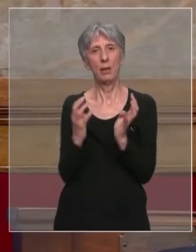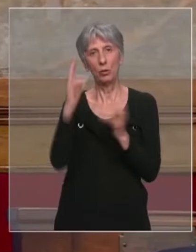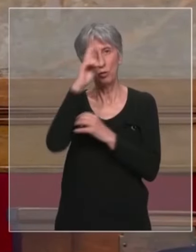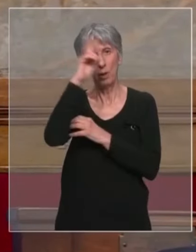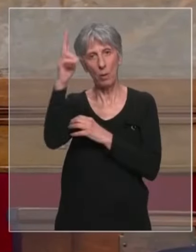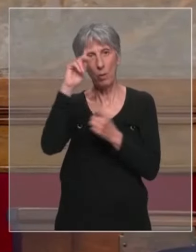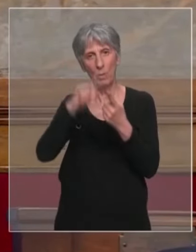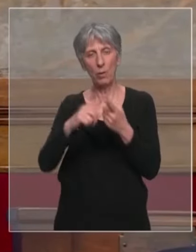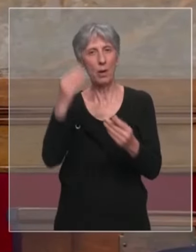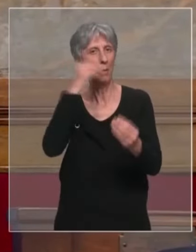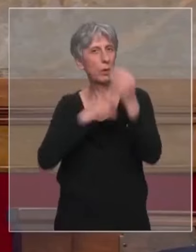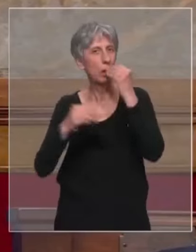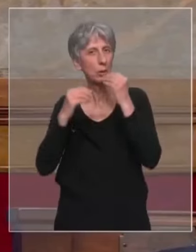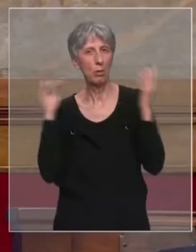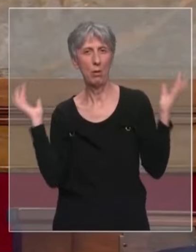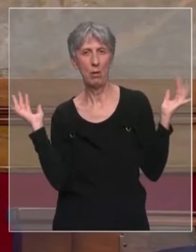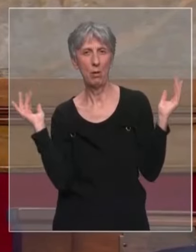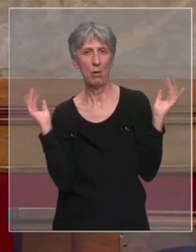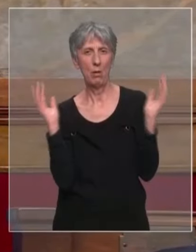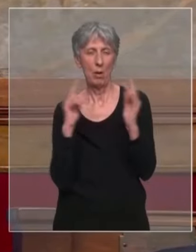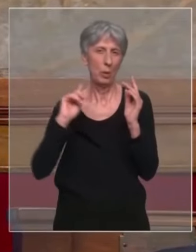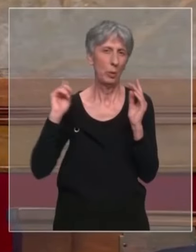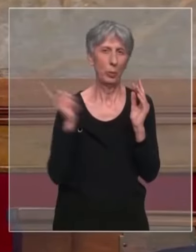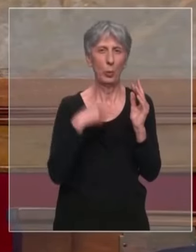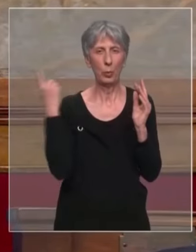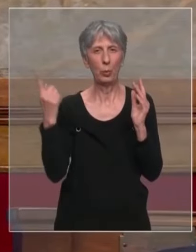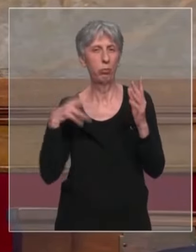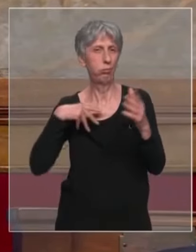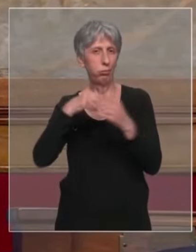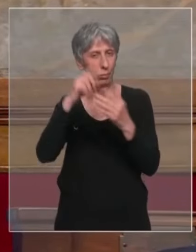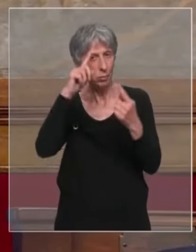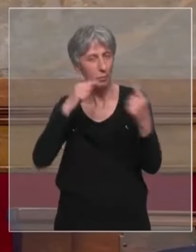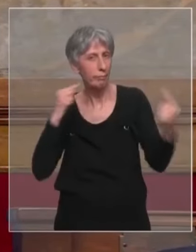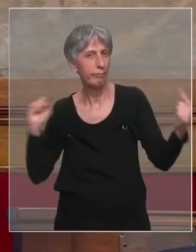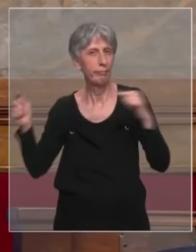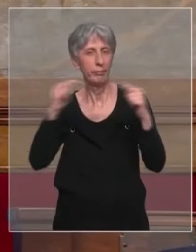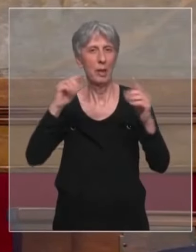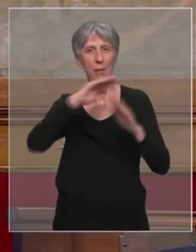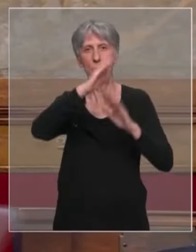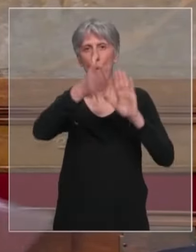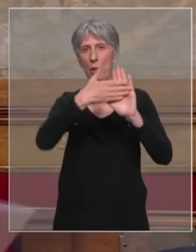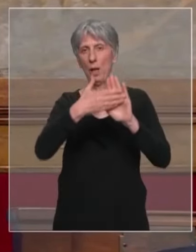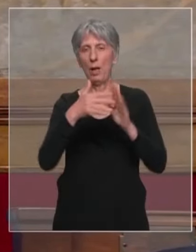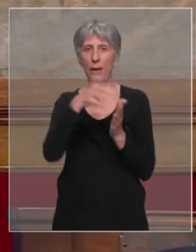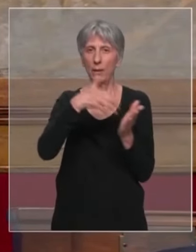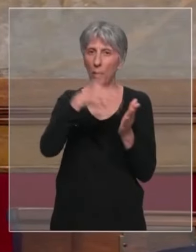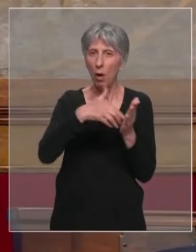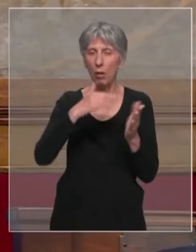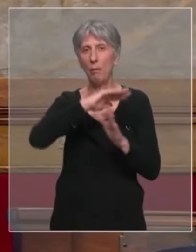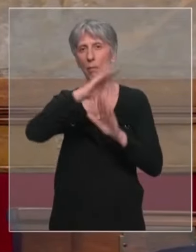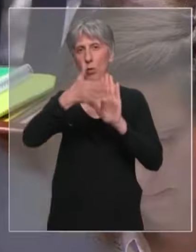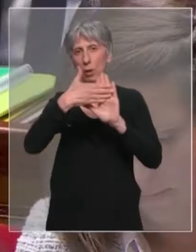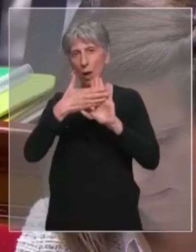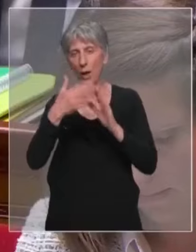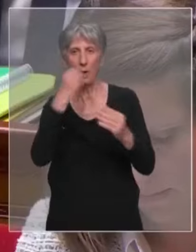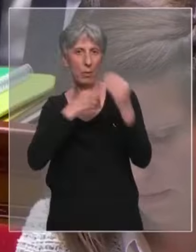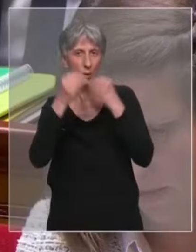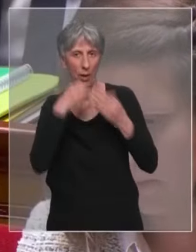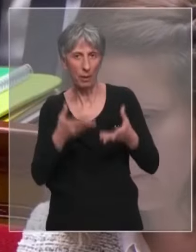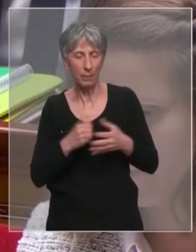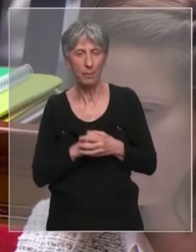l'alimentation rassemblaient tous les acteurs concernés pour débattre de notre modèle agricole et alimentaire.